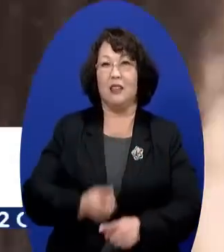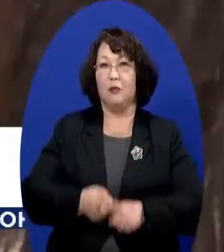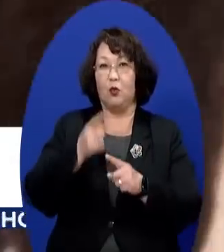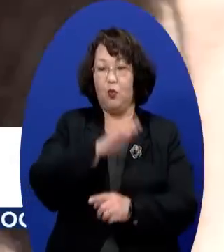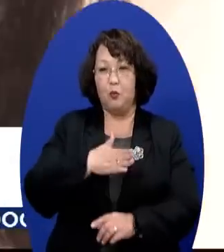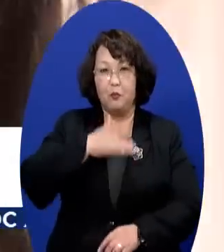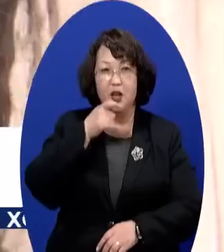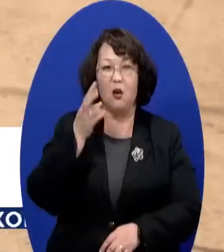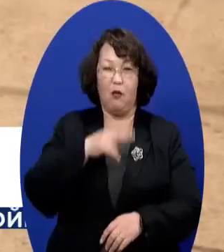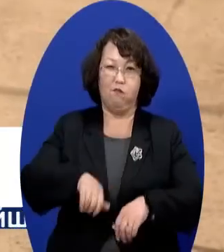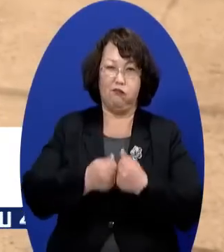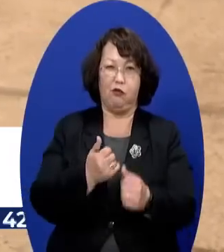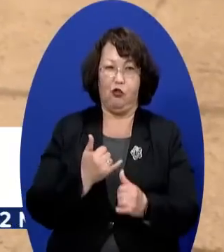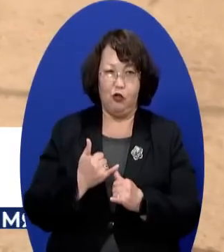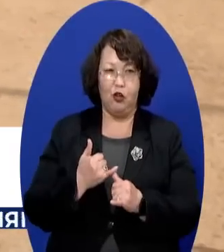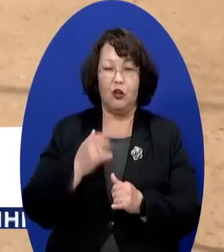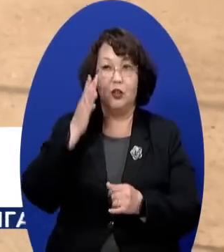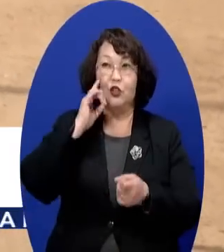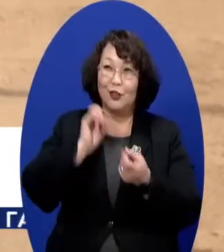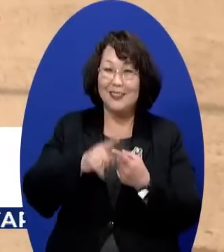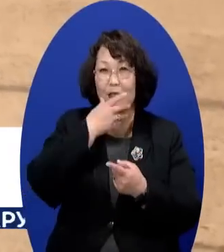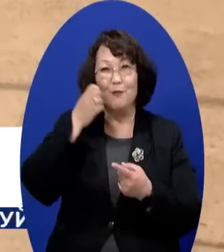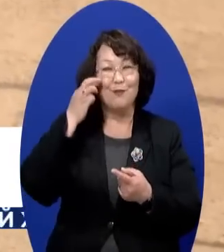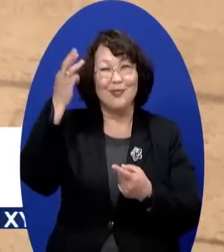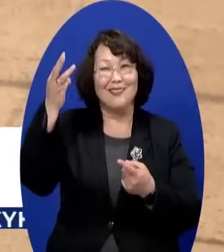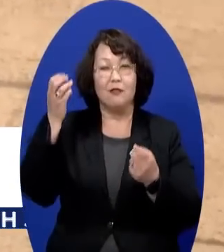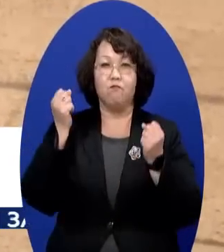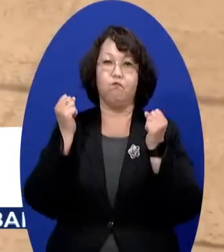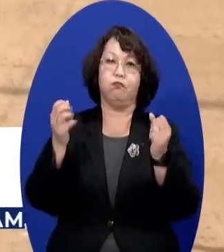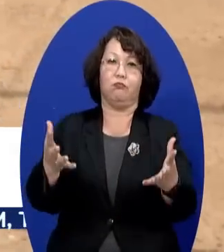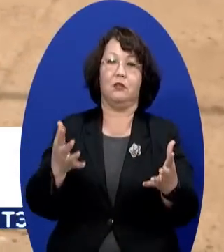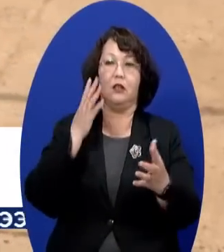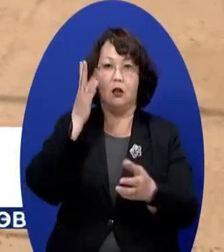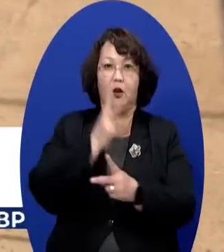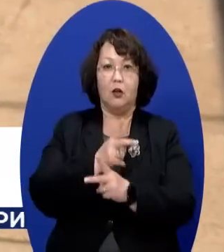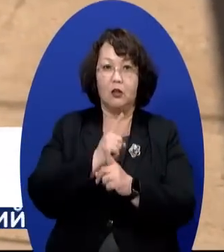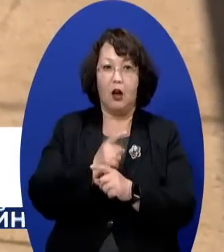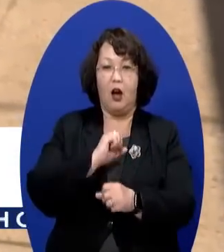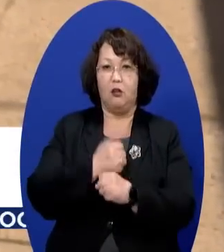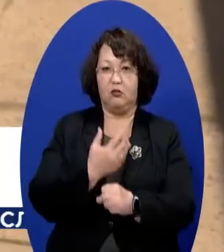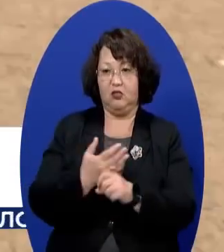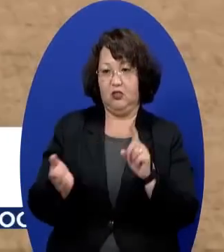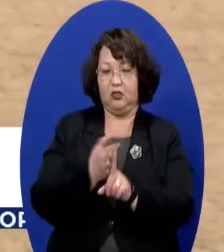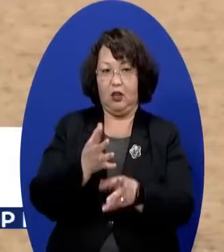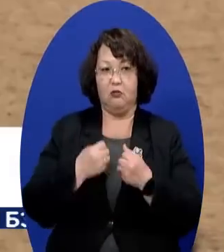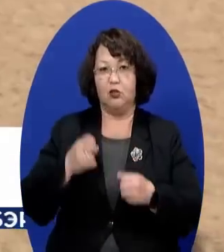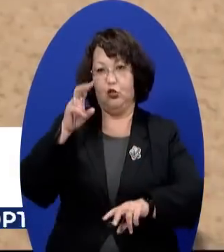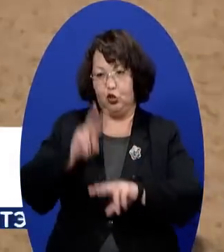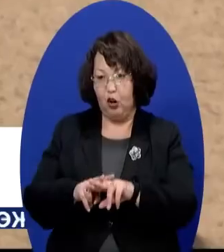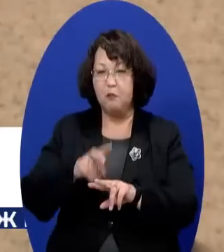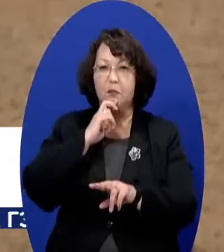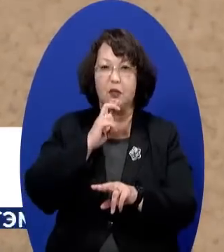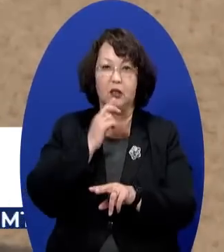мэндээр хохирч өмнөө тавьсан зорилго мөрөөдлө орхиход гүрч цаашлаад хуулийн дагуу хариуцлага хүлээж ял эдлэхэд хүрч